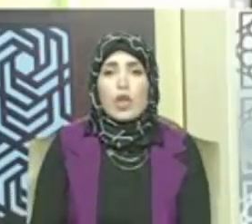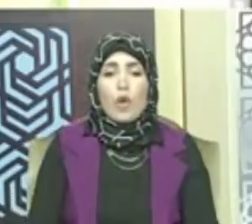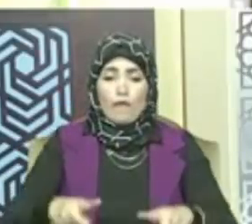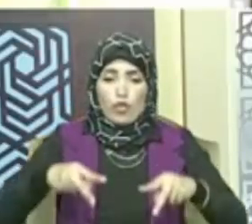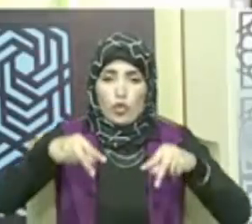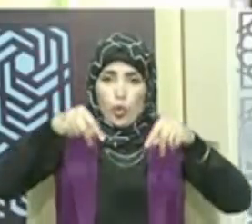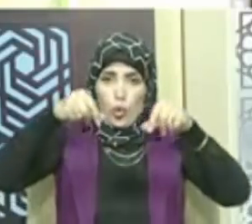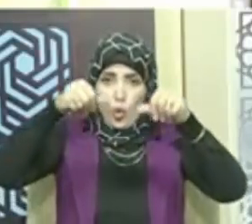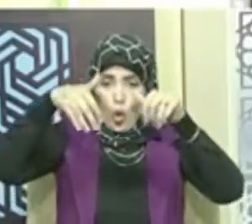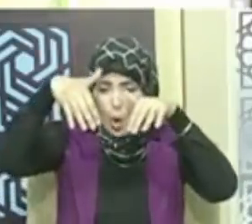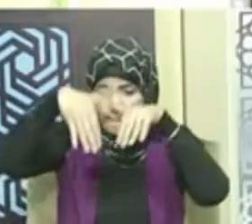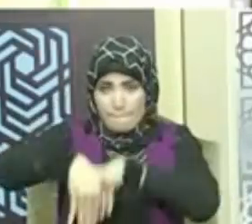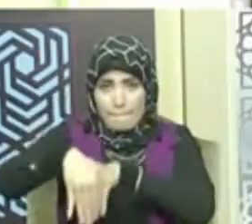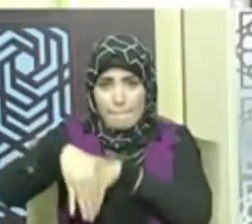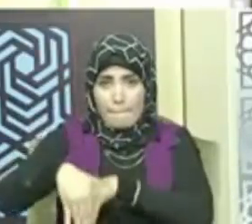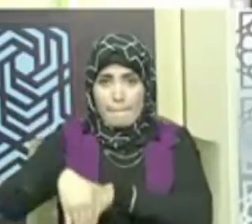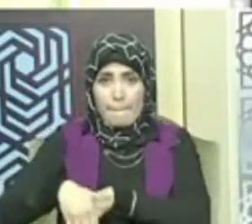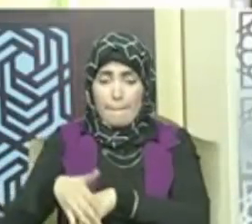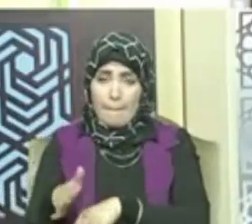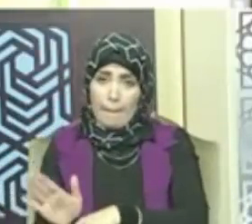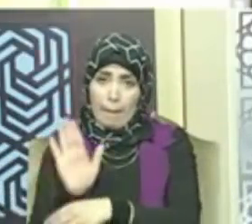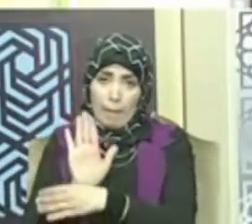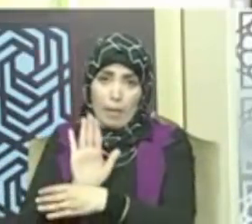وفي التراب وضعوك،